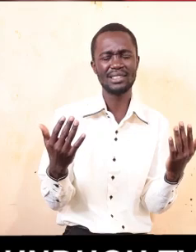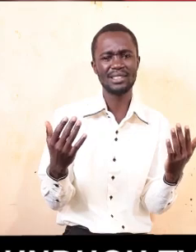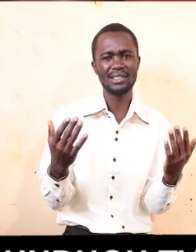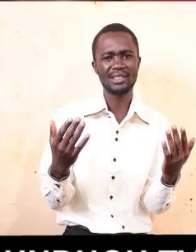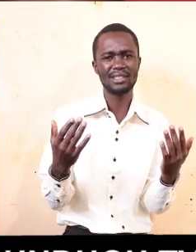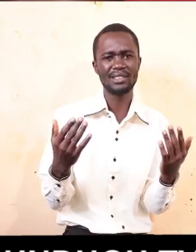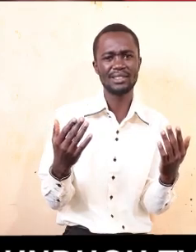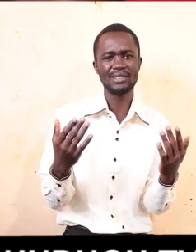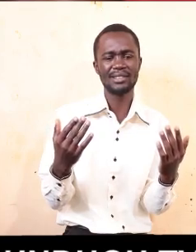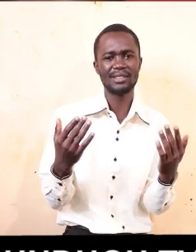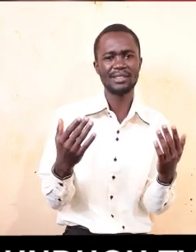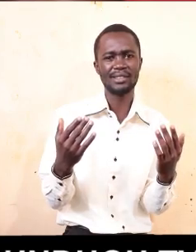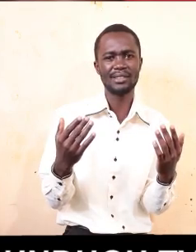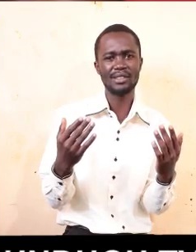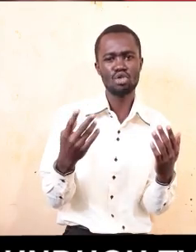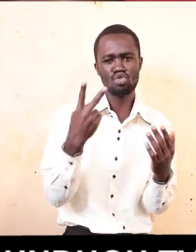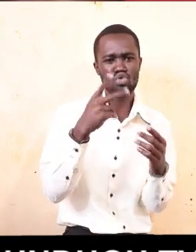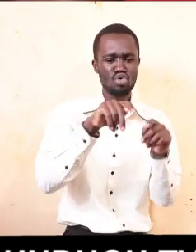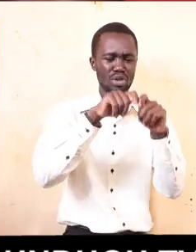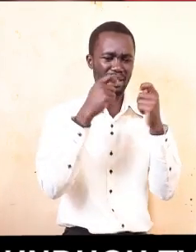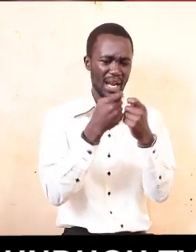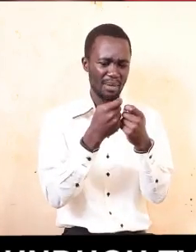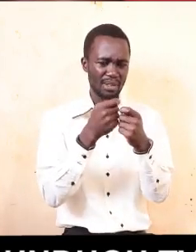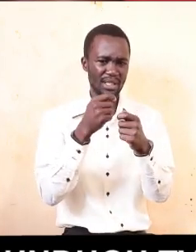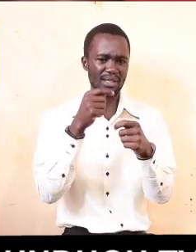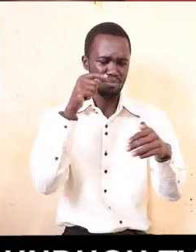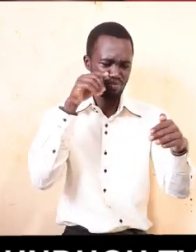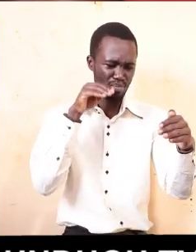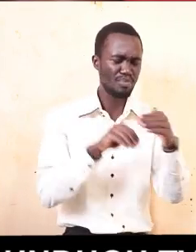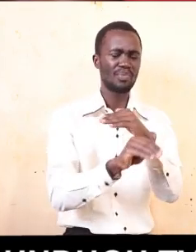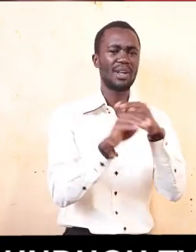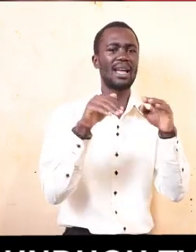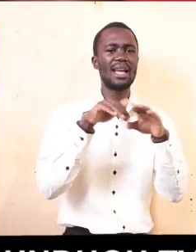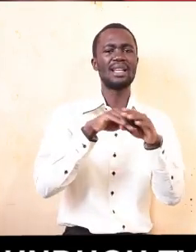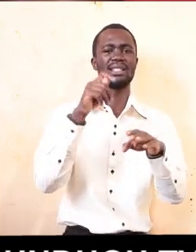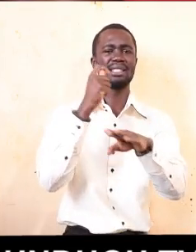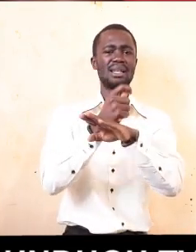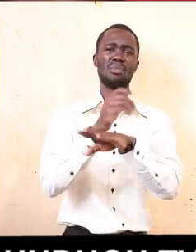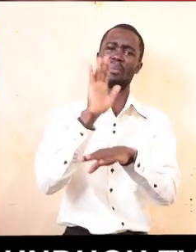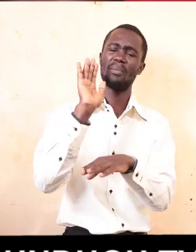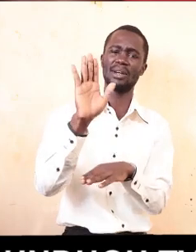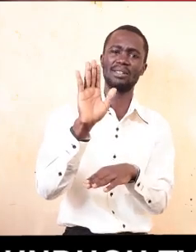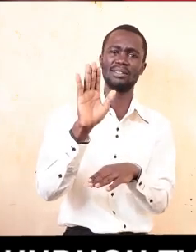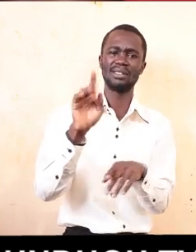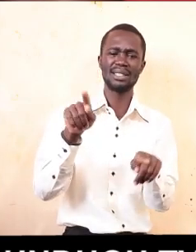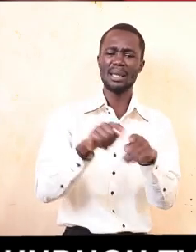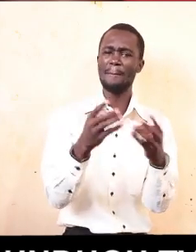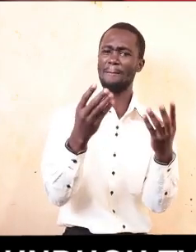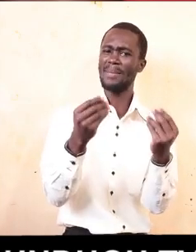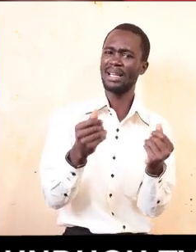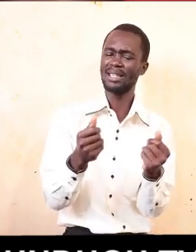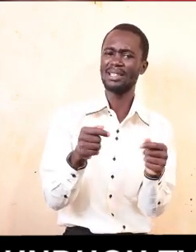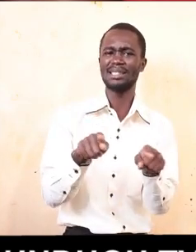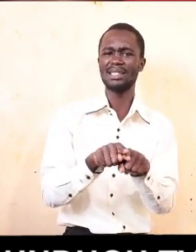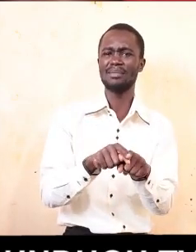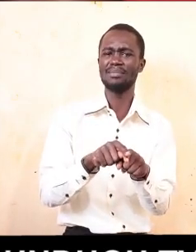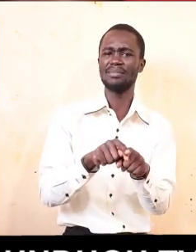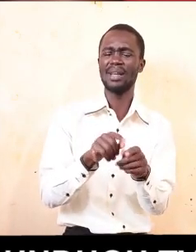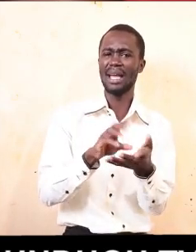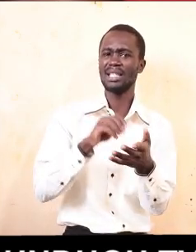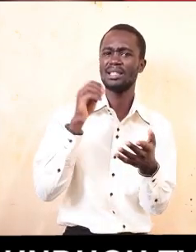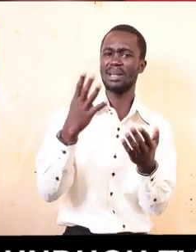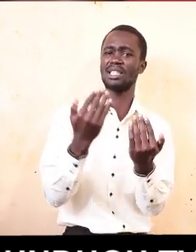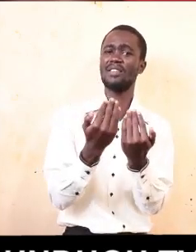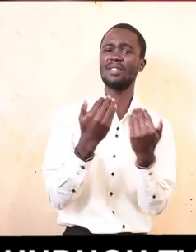kusiingiza hekaluni zao. Pamoja na fedha na vitu vya thamani, na thamani